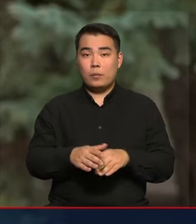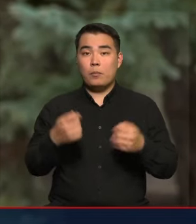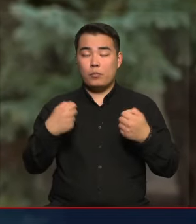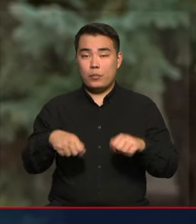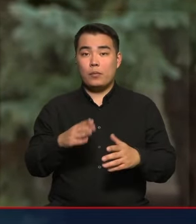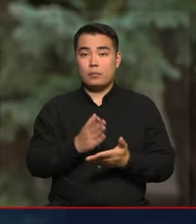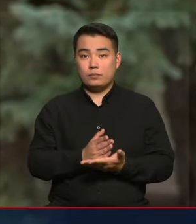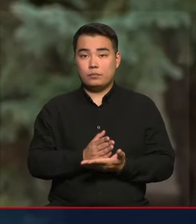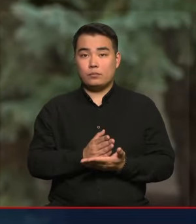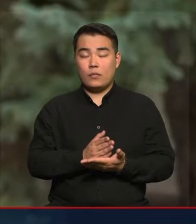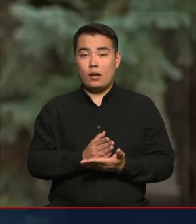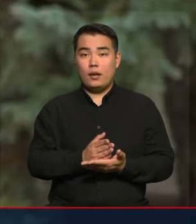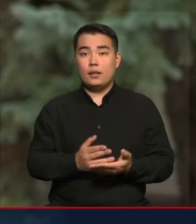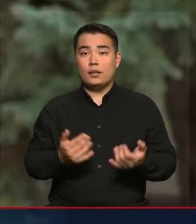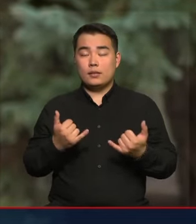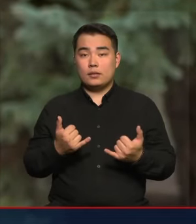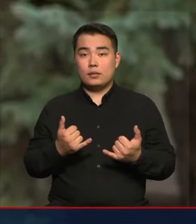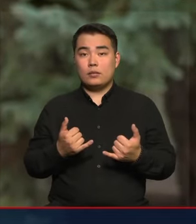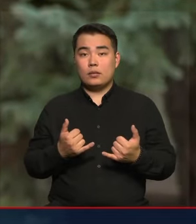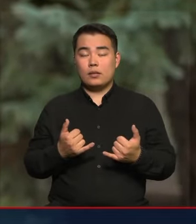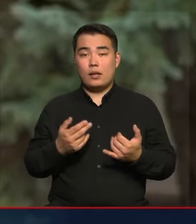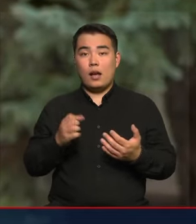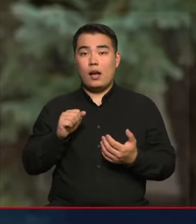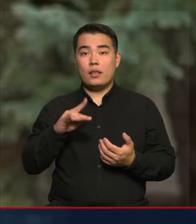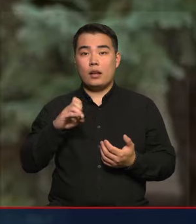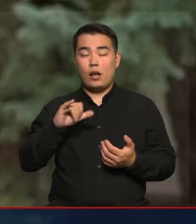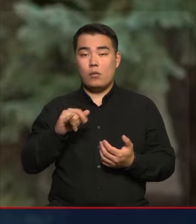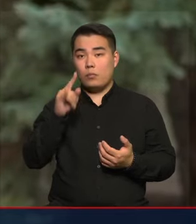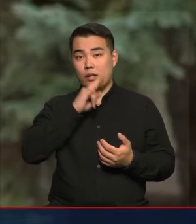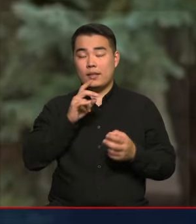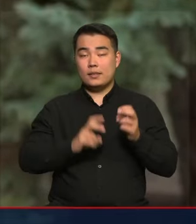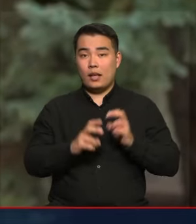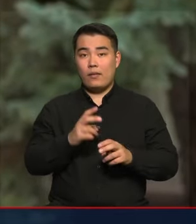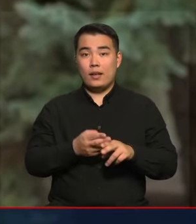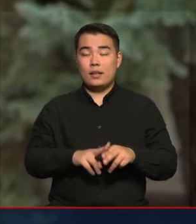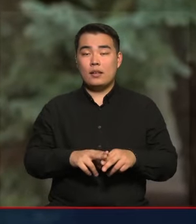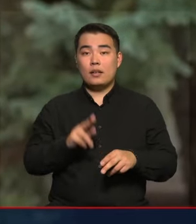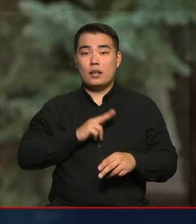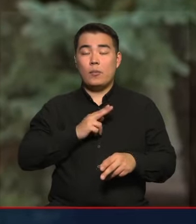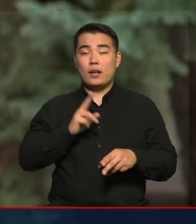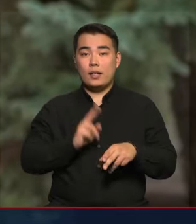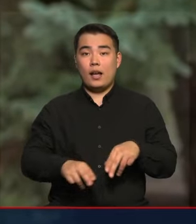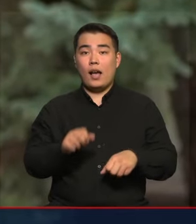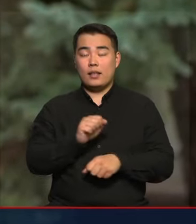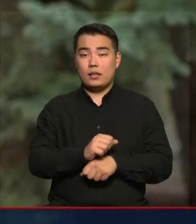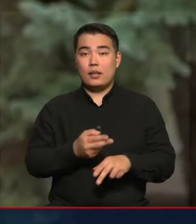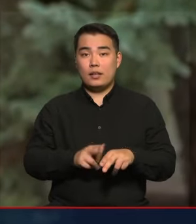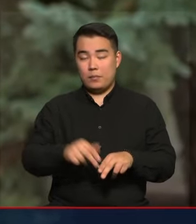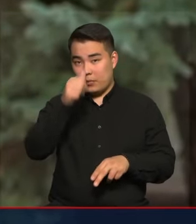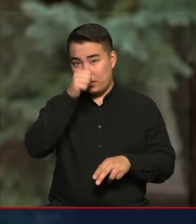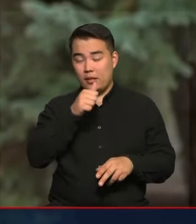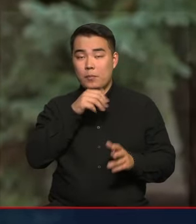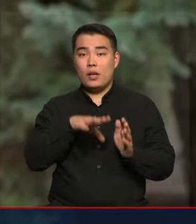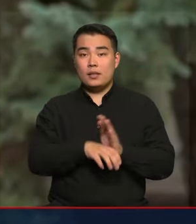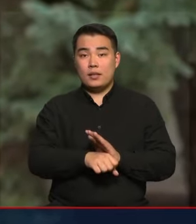сатылуда. Енді осы Атырау мұнай өңдеу зауытының аяқталу, жөндеу жұмыстарының аяқталу осы айдың